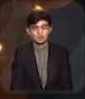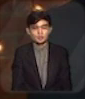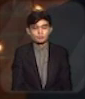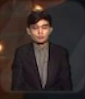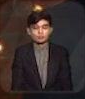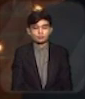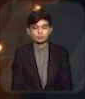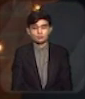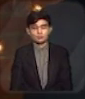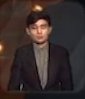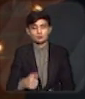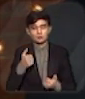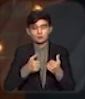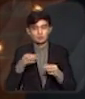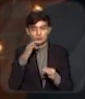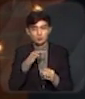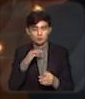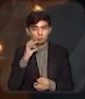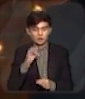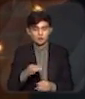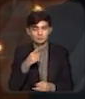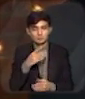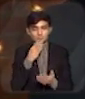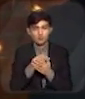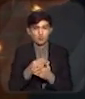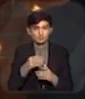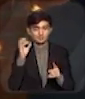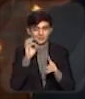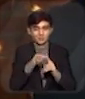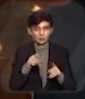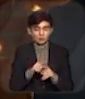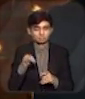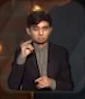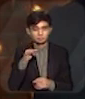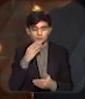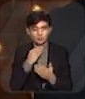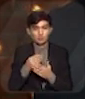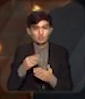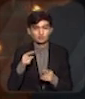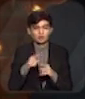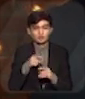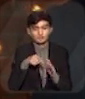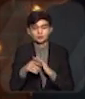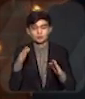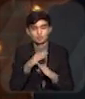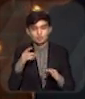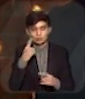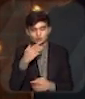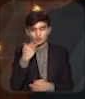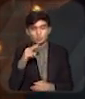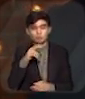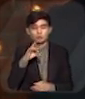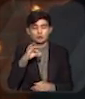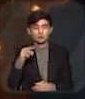Конкуренцияның болғаны дұрыс. Өз алдында үлкен қызығушылық танытуда тек қана әртістердің ішінде емес, продюсерлердің ішінде